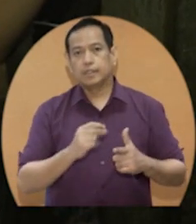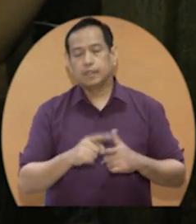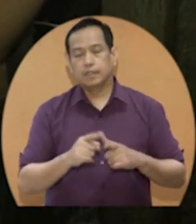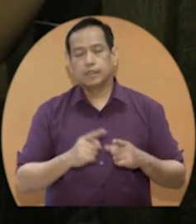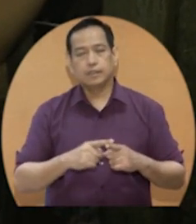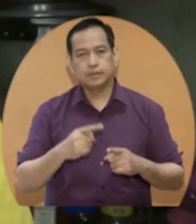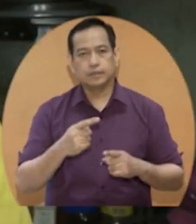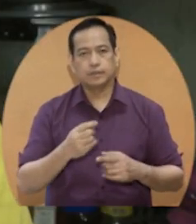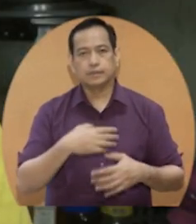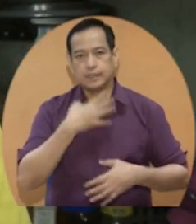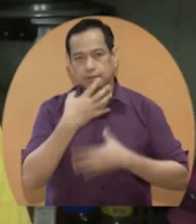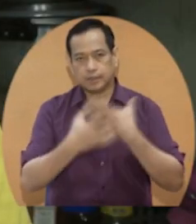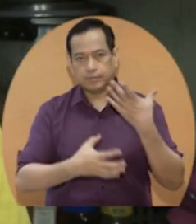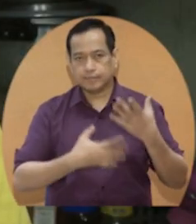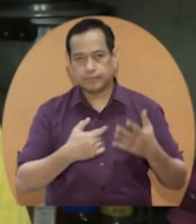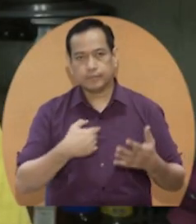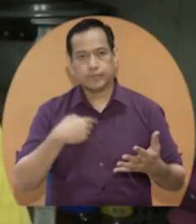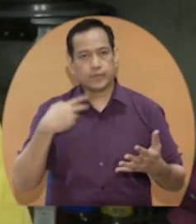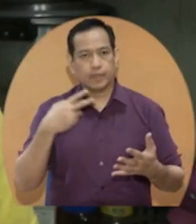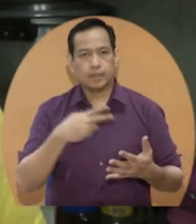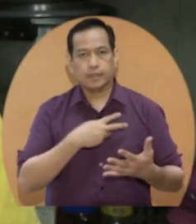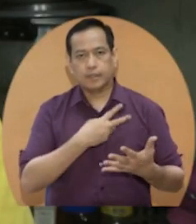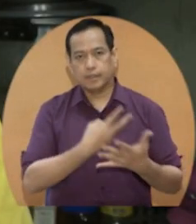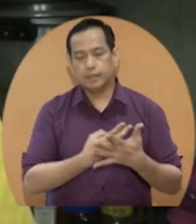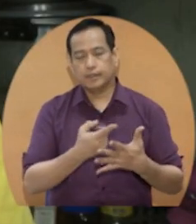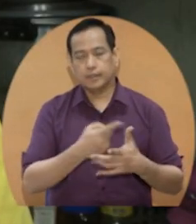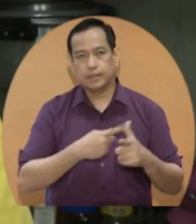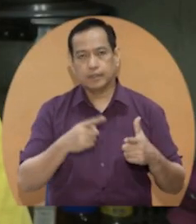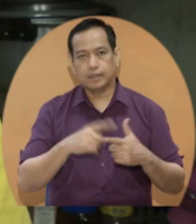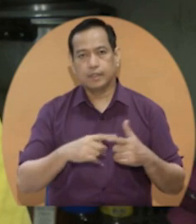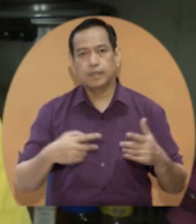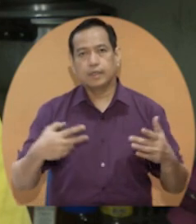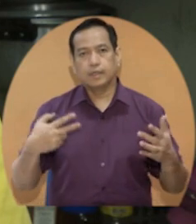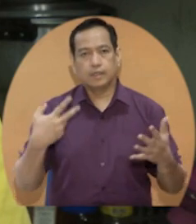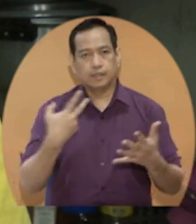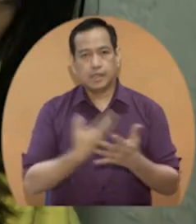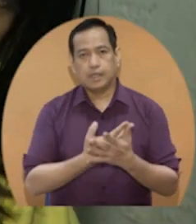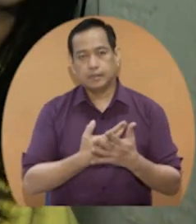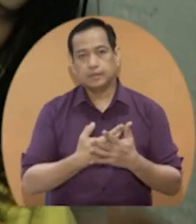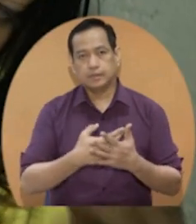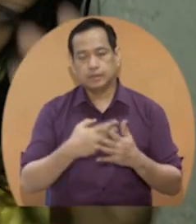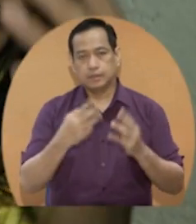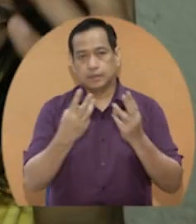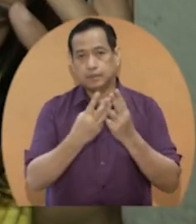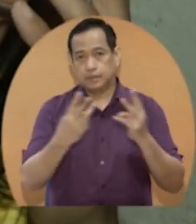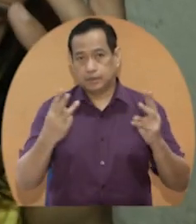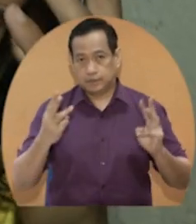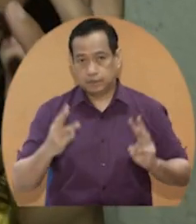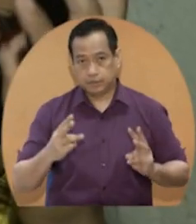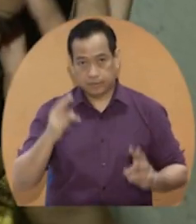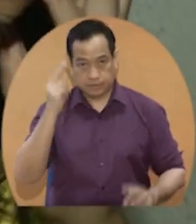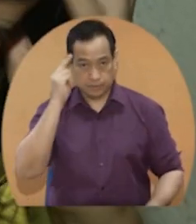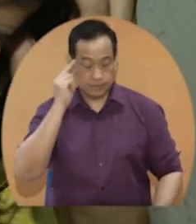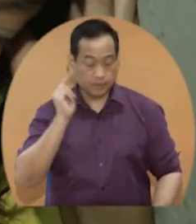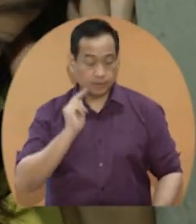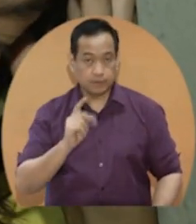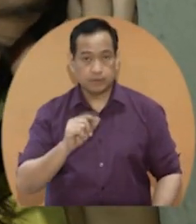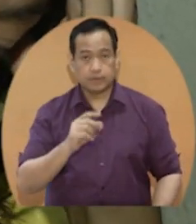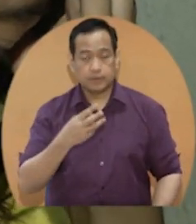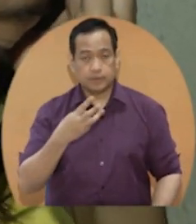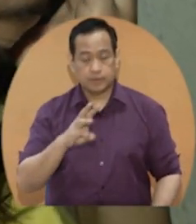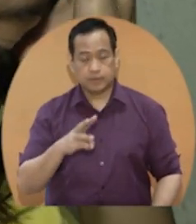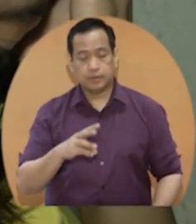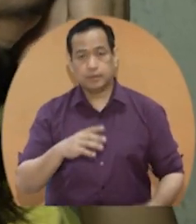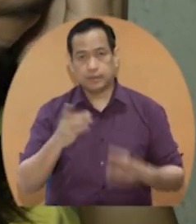nagsusuka siya. Nahimatay po ako, pumalo po yung ulo ko dyan sa pader namin. Taong